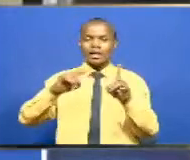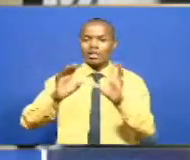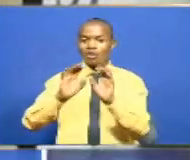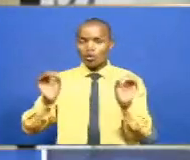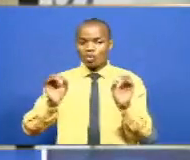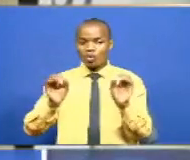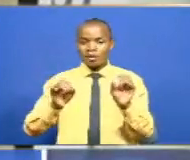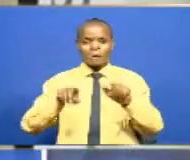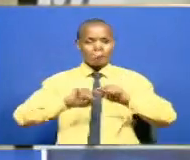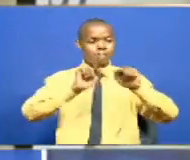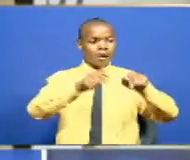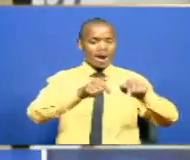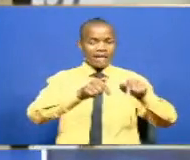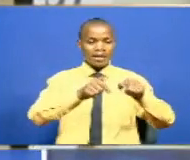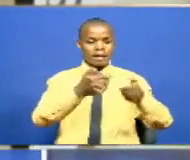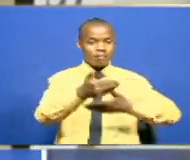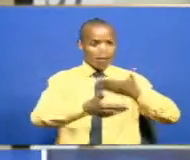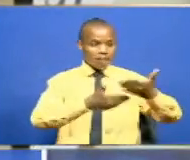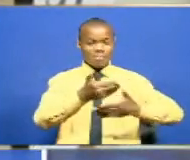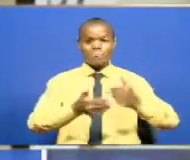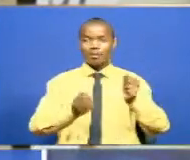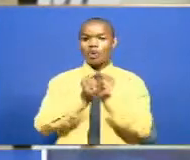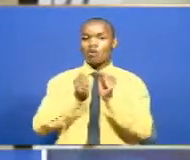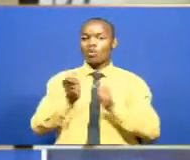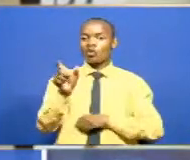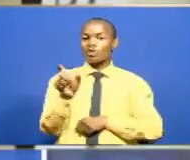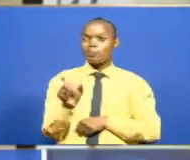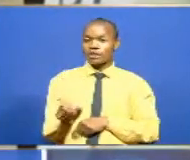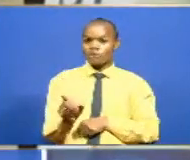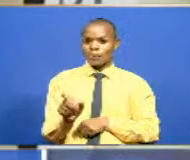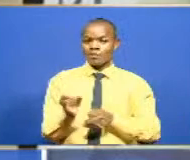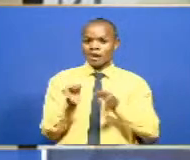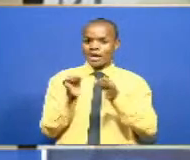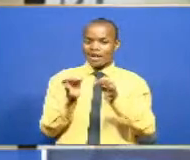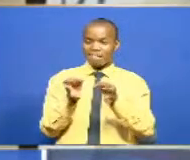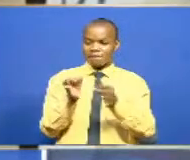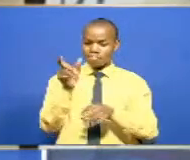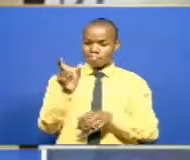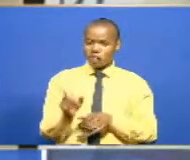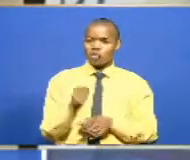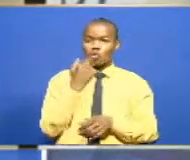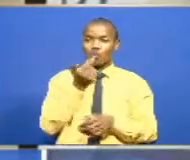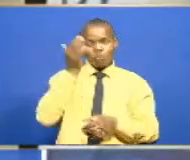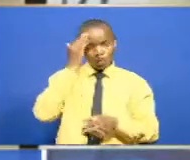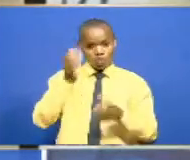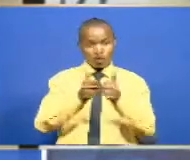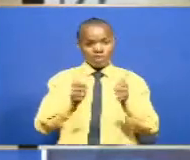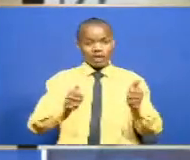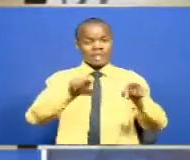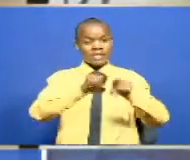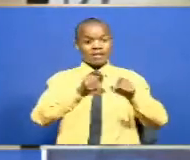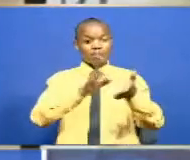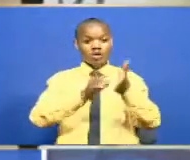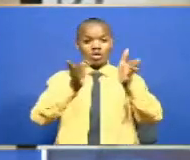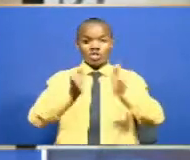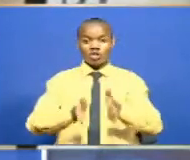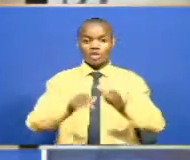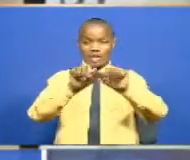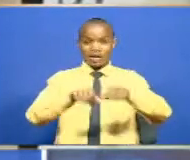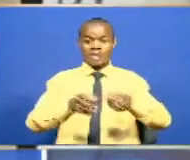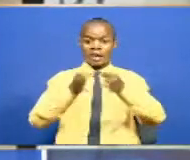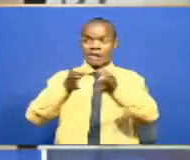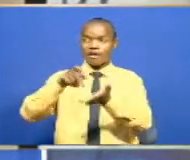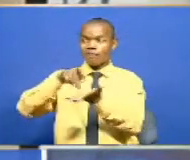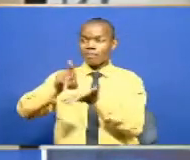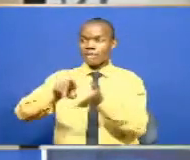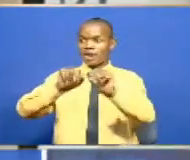ambaye unaweza kuongea naye. Na ama tafuta tu yule mtu ambaye yuko karibu na wewe, ama tafuta daktari. Na ukiona unashindwa kumlipa, tafuta watu